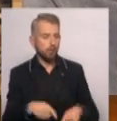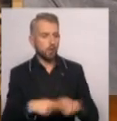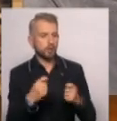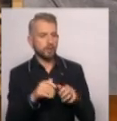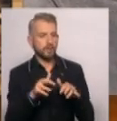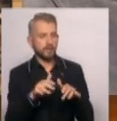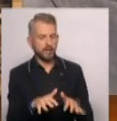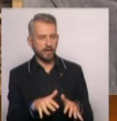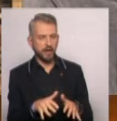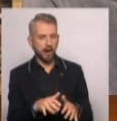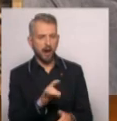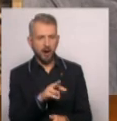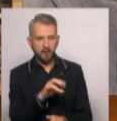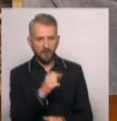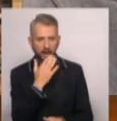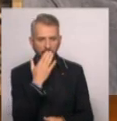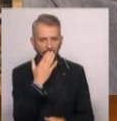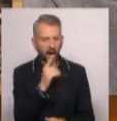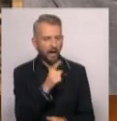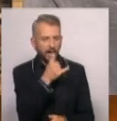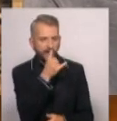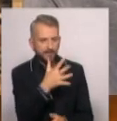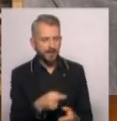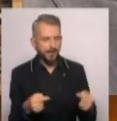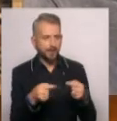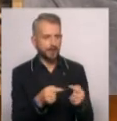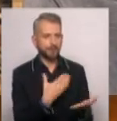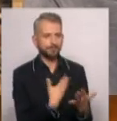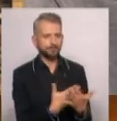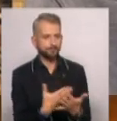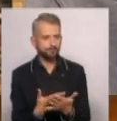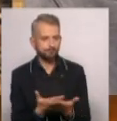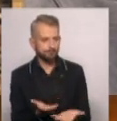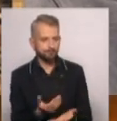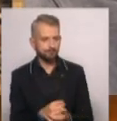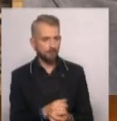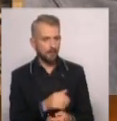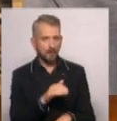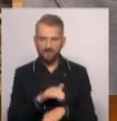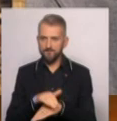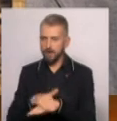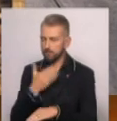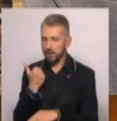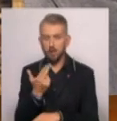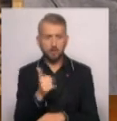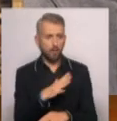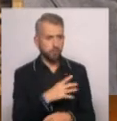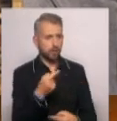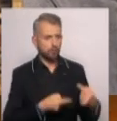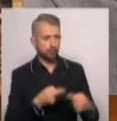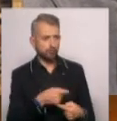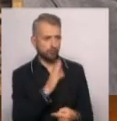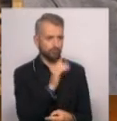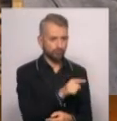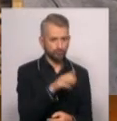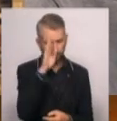діях Романа, але не змогла конкретно навести. Да? І, конкретні факти. Конкретні. І була дискусія між нею і Романом.